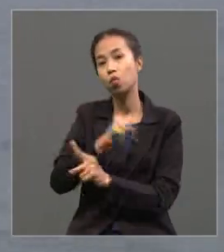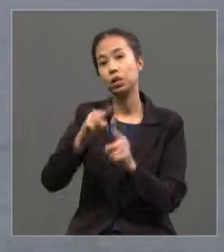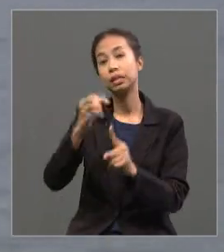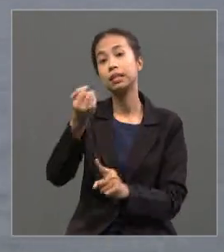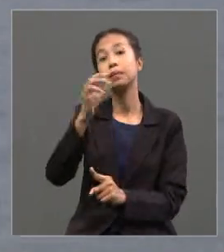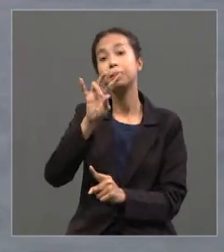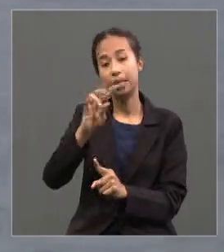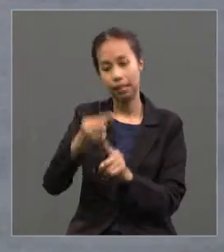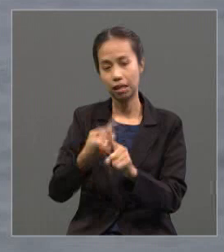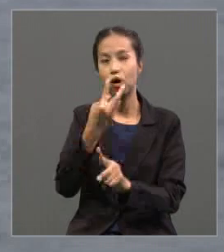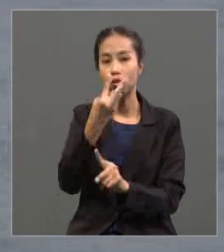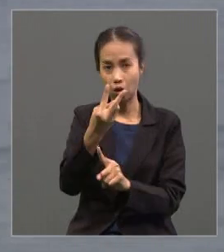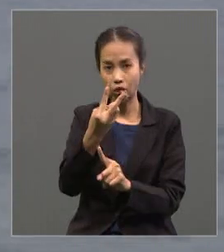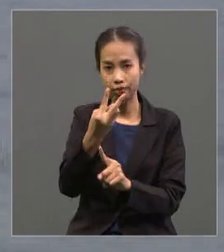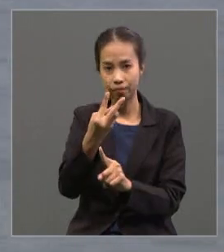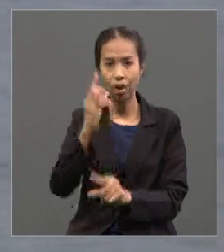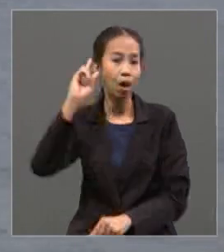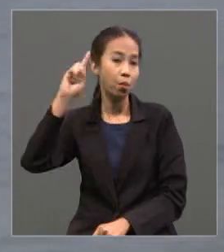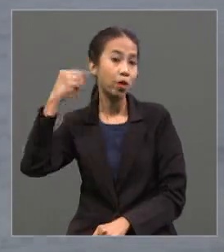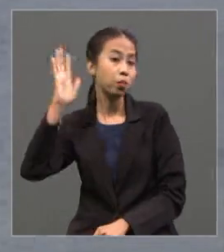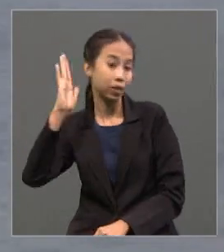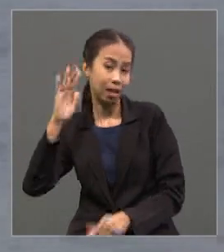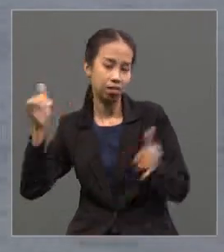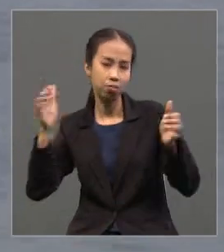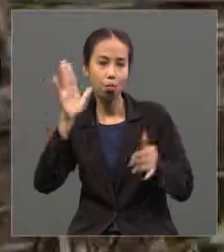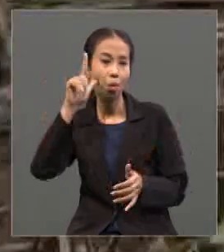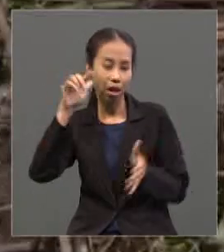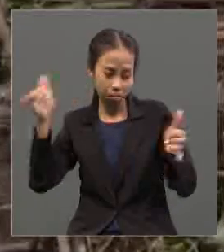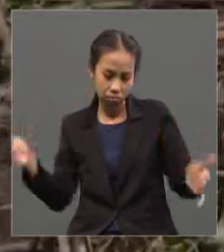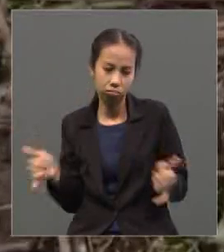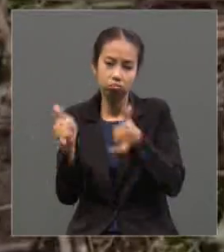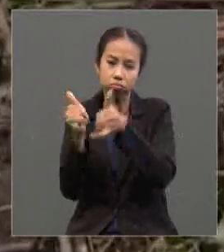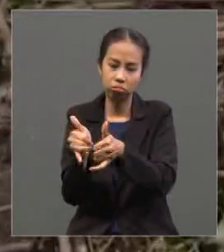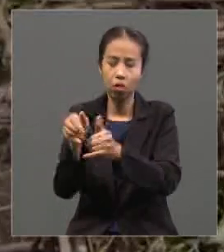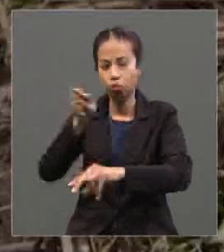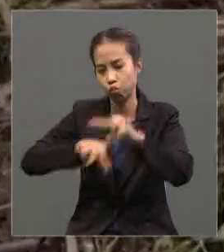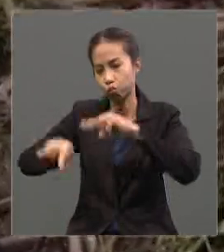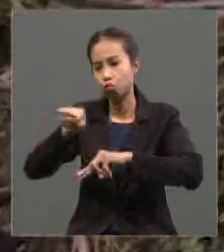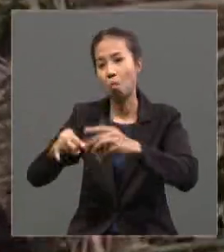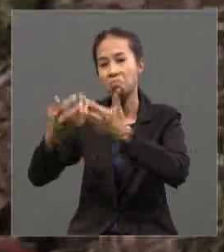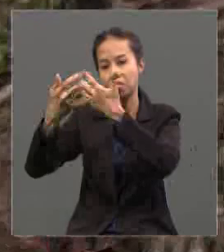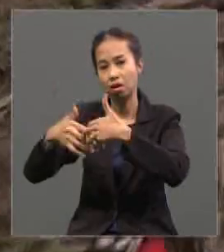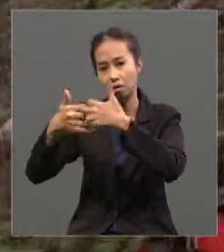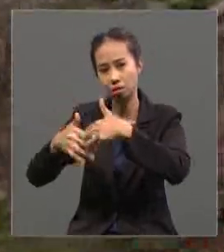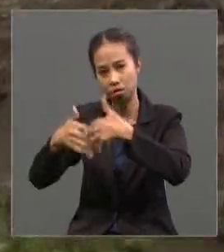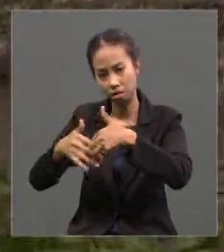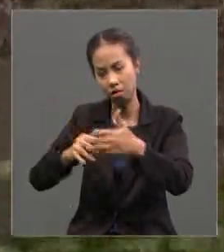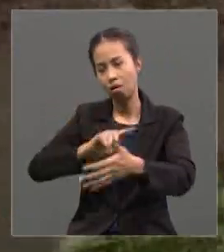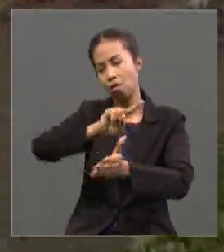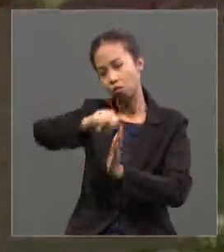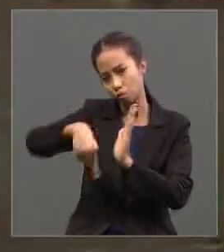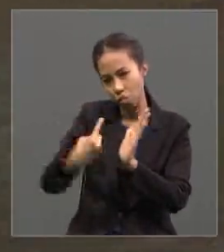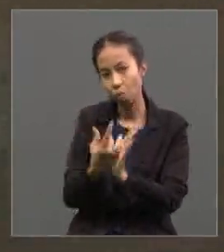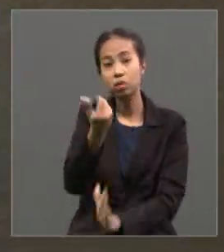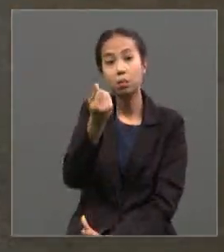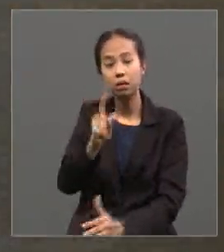สามีภรรยาไปเข้าเครื่องจับเท็จที่ศูนย์พิสูจน์หลักฐาน1โดยเจ้าที่ตำรวจก็บอกว่าใช้เวลากว่า11ชั่วโมงใน